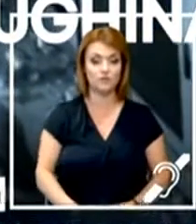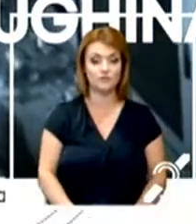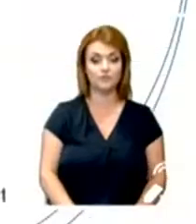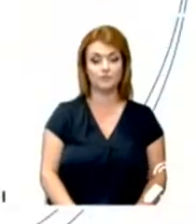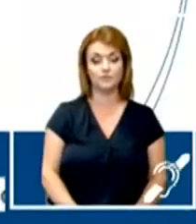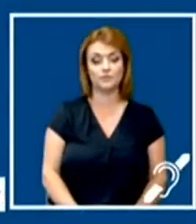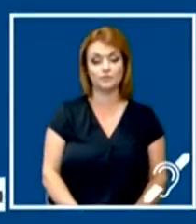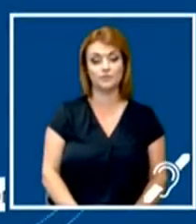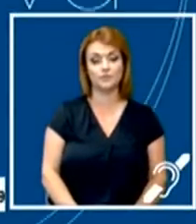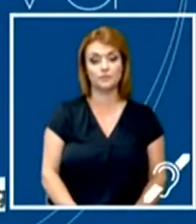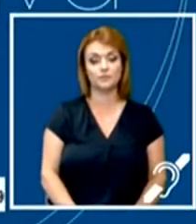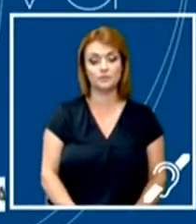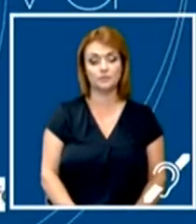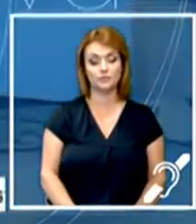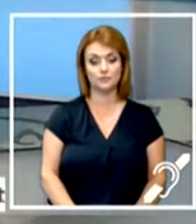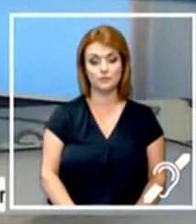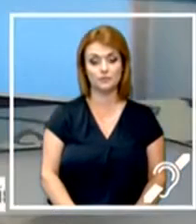știri.